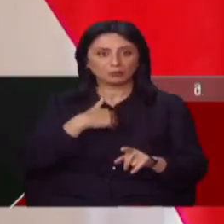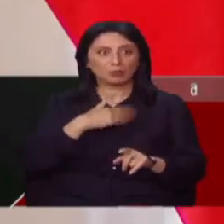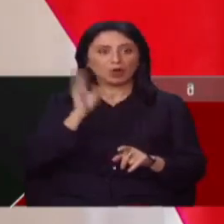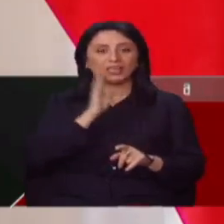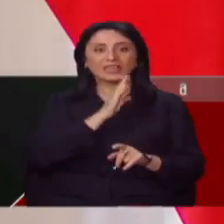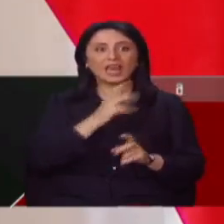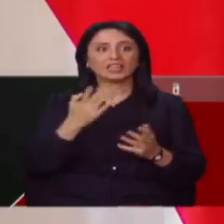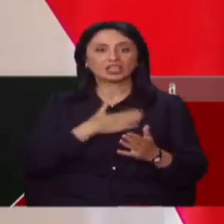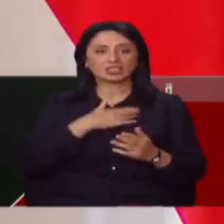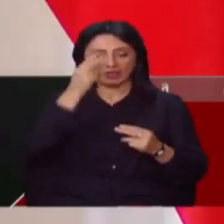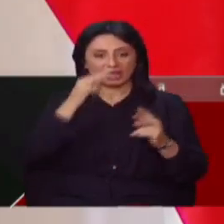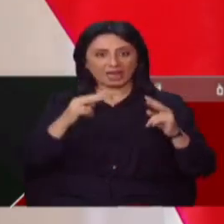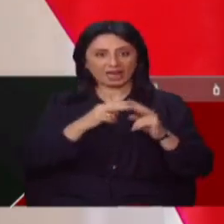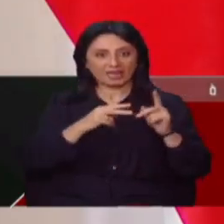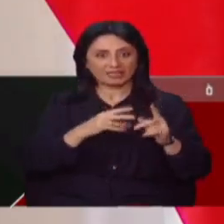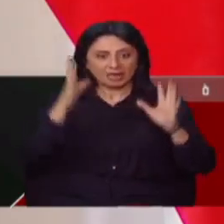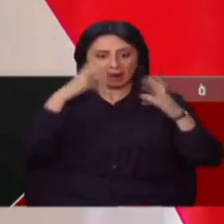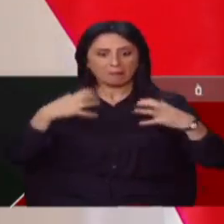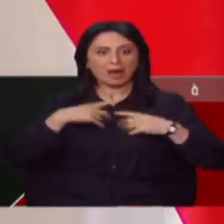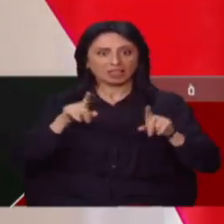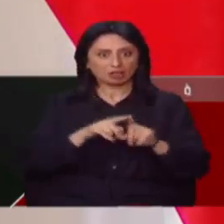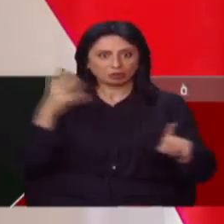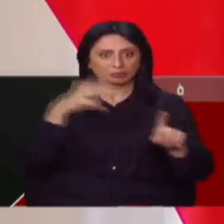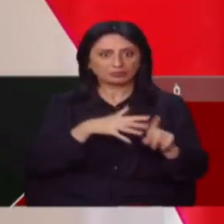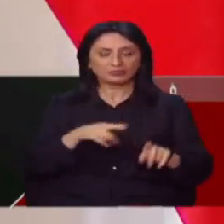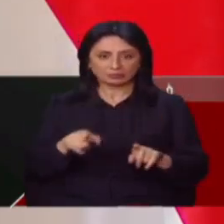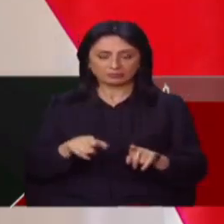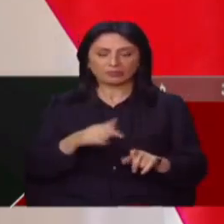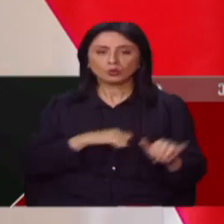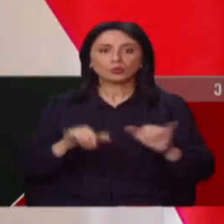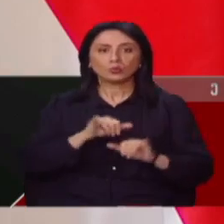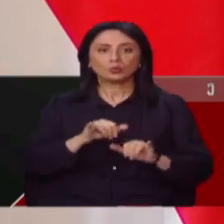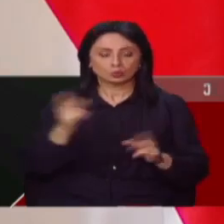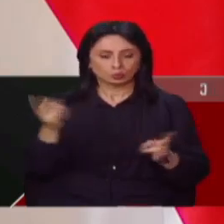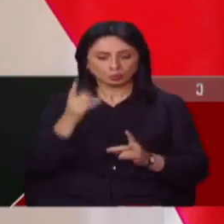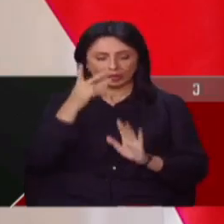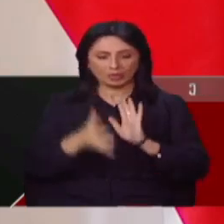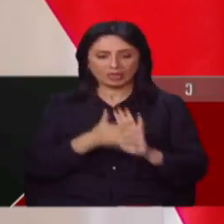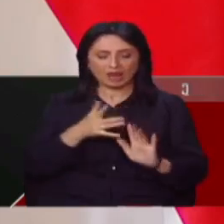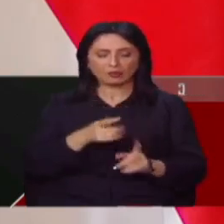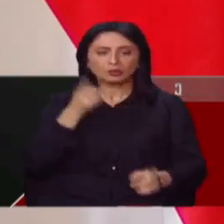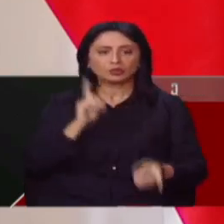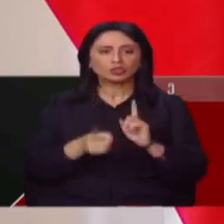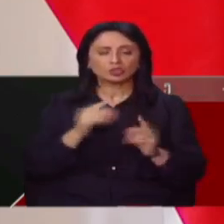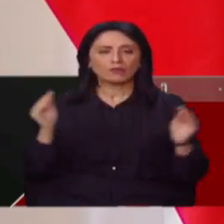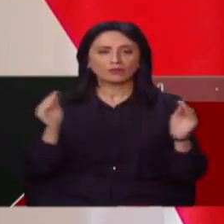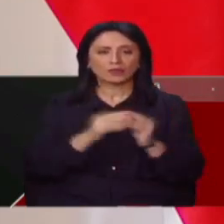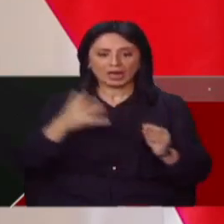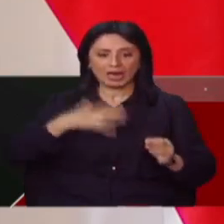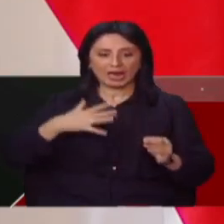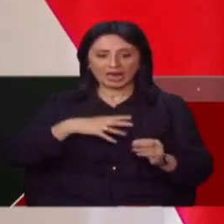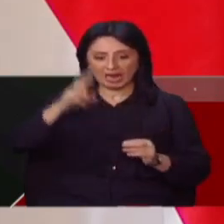ეკლესიაზე არაერთხელ ყოფილა, მათ შორის პატრიარქზე. სწორედ ამით იყო განპირობებული, რომ ყველამ გაიგოს და გაითავისოს, რომ